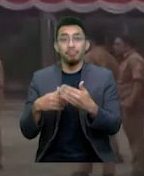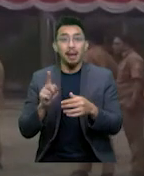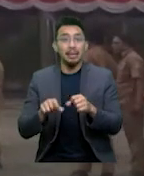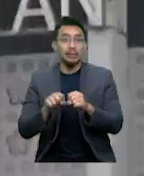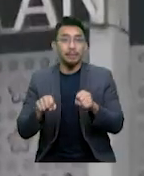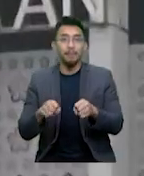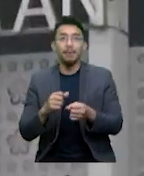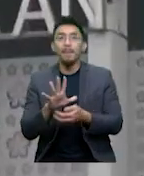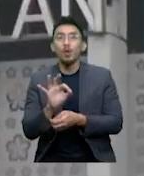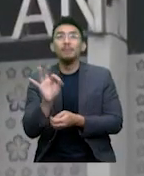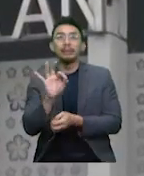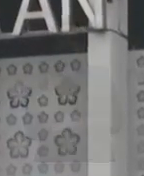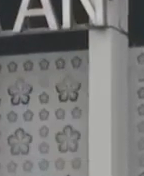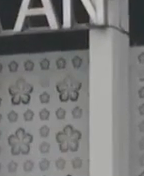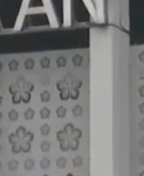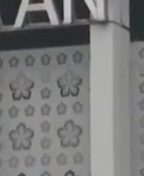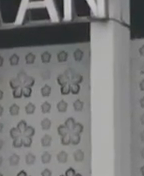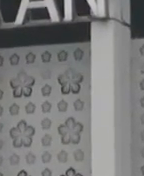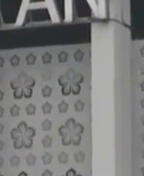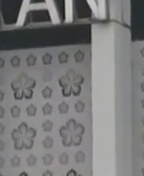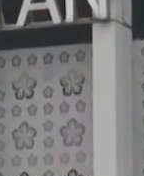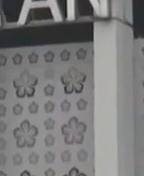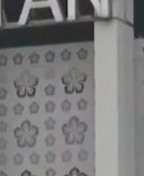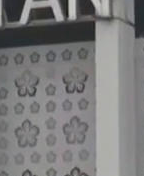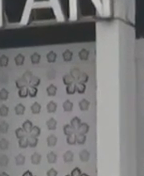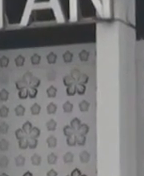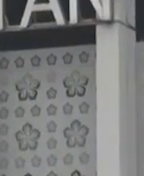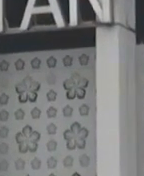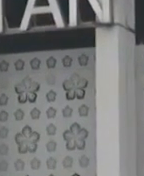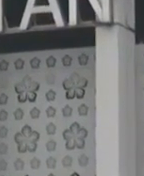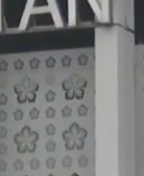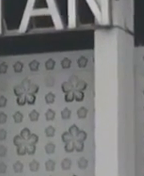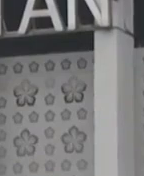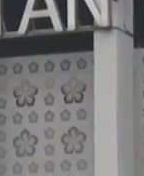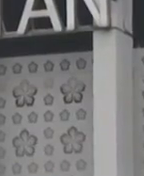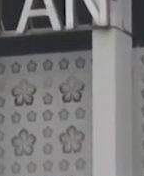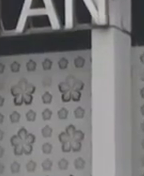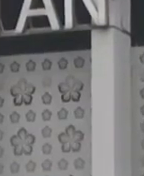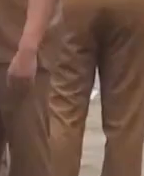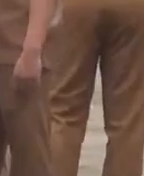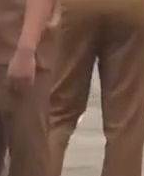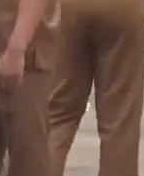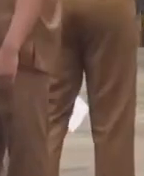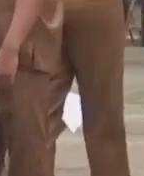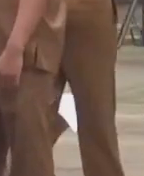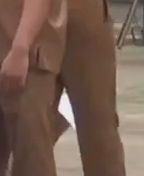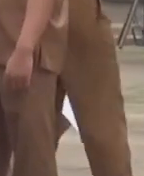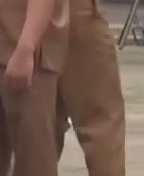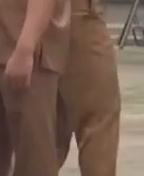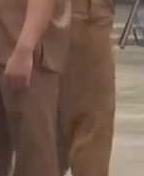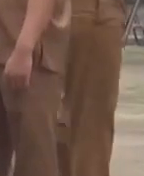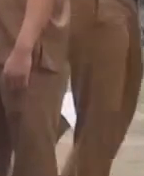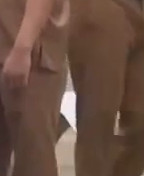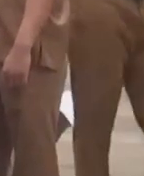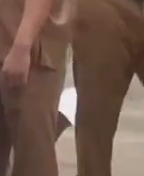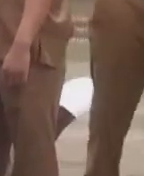dengan sistem pembagian 50% bekerja di kantor dan 50% lainnya bekerja di rumah. Wali Kota Tangerang Selatan menyatakan ASN